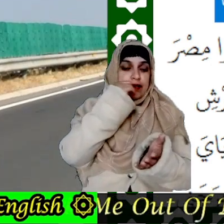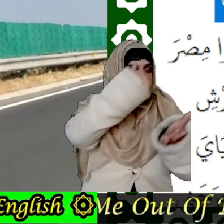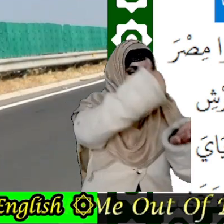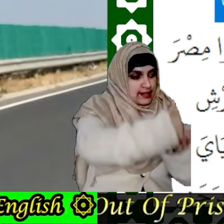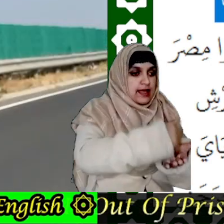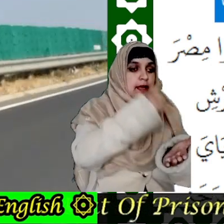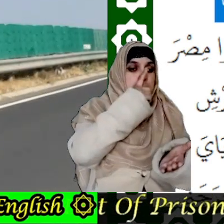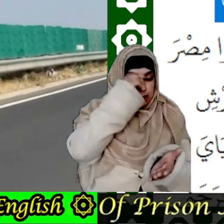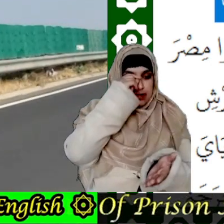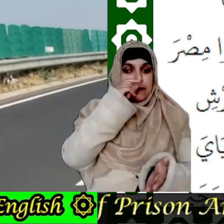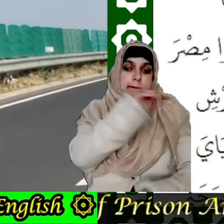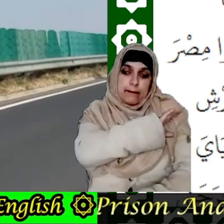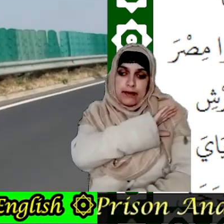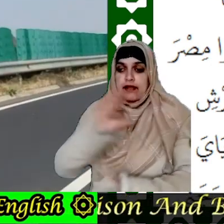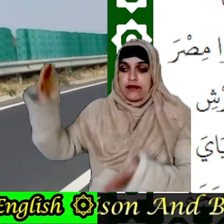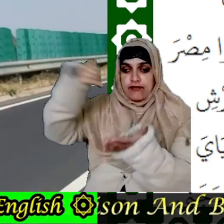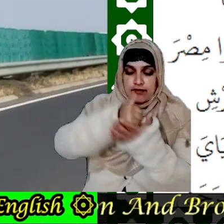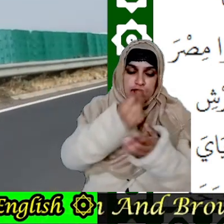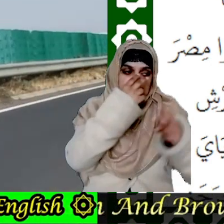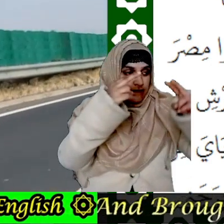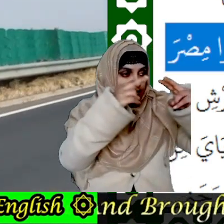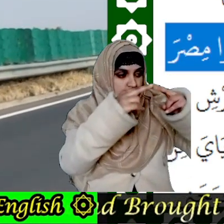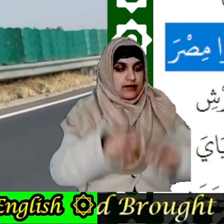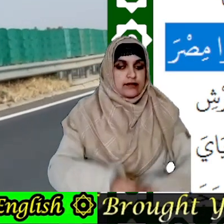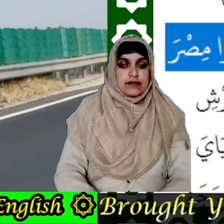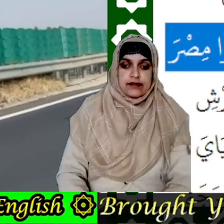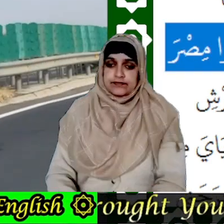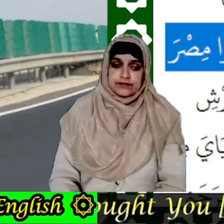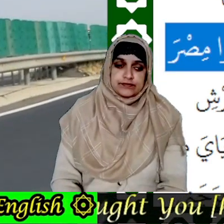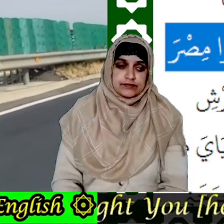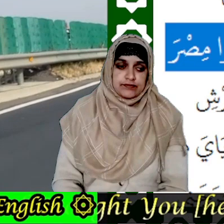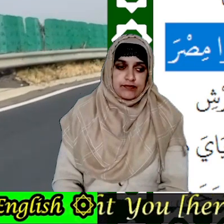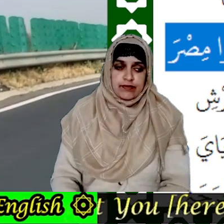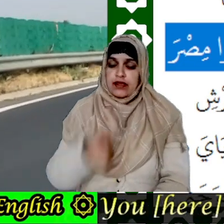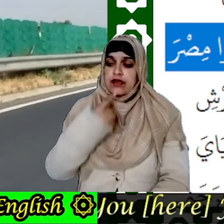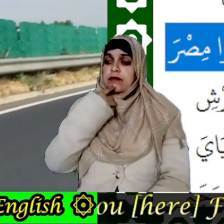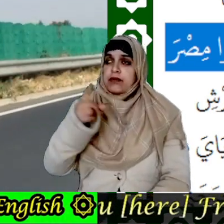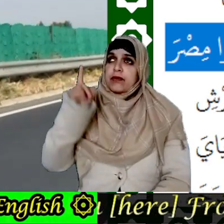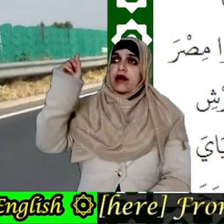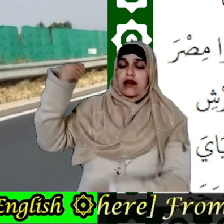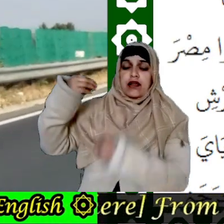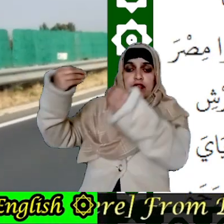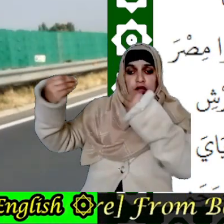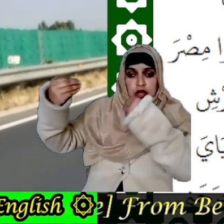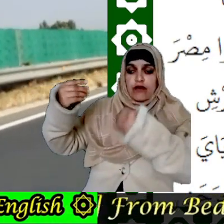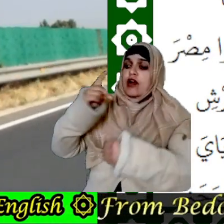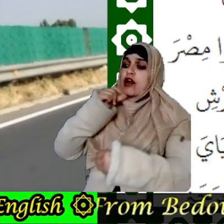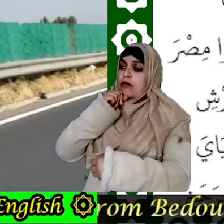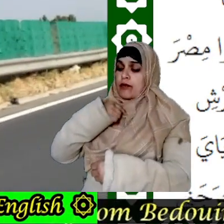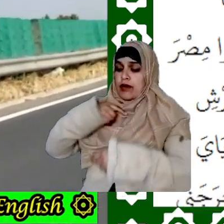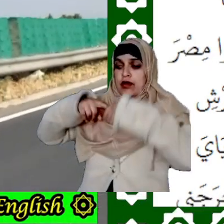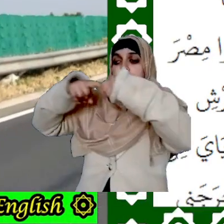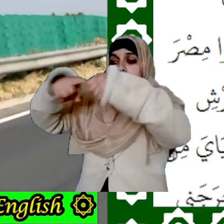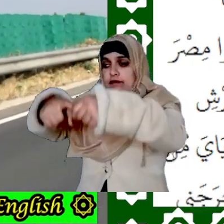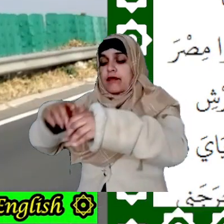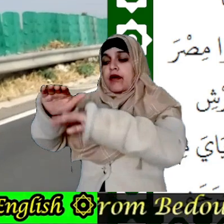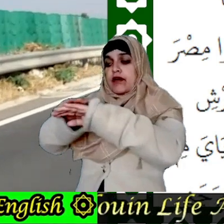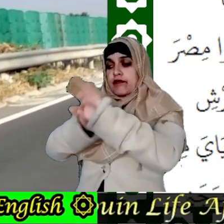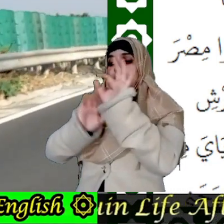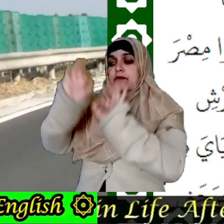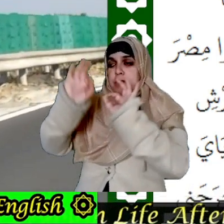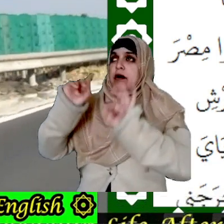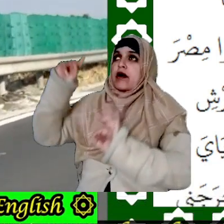جرت تقاو حبود أجر جاني وقال دخلوا مصر سينا إن شاء الله يا ربي